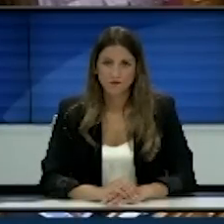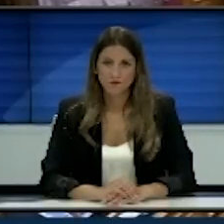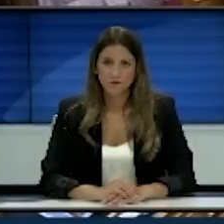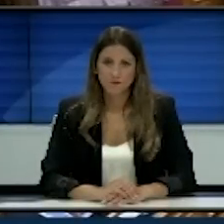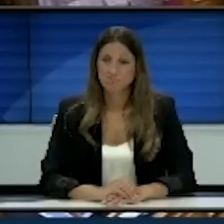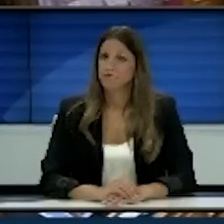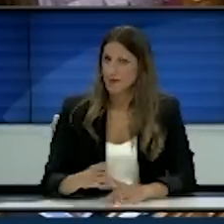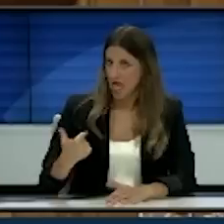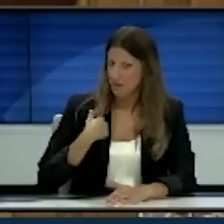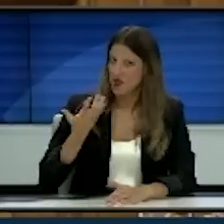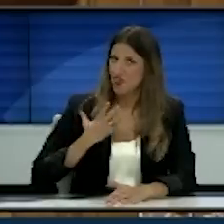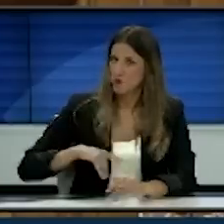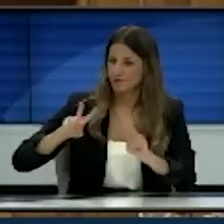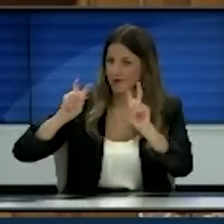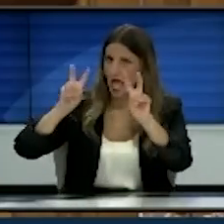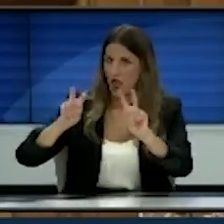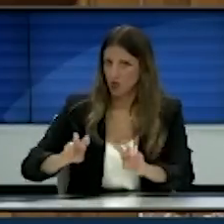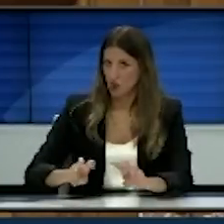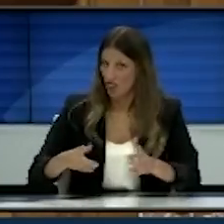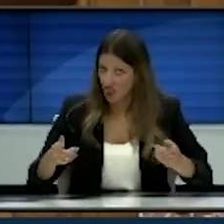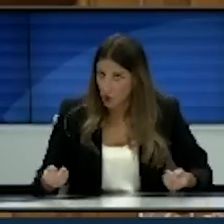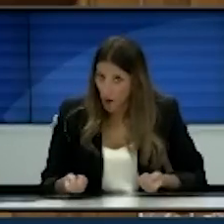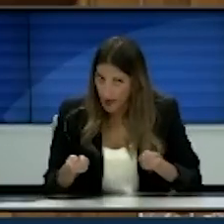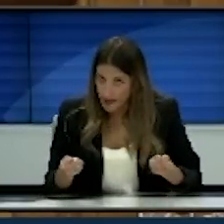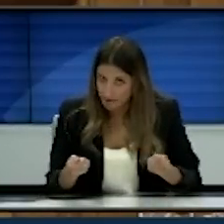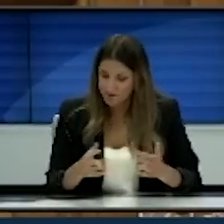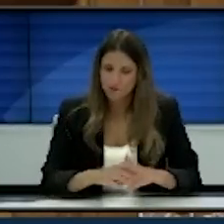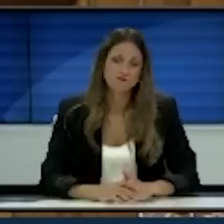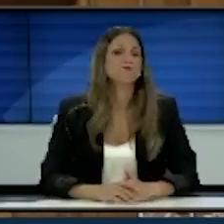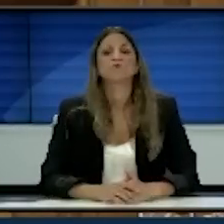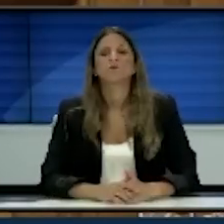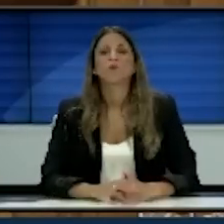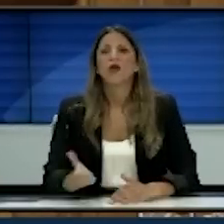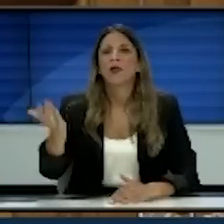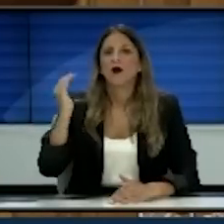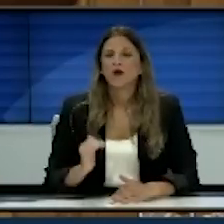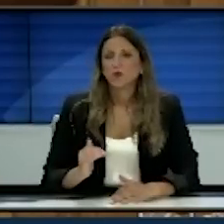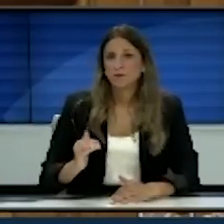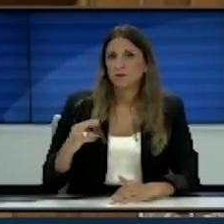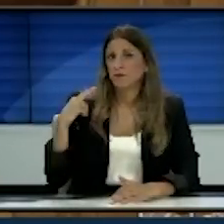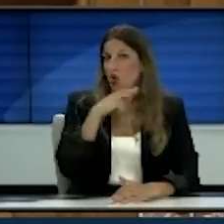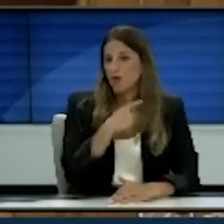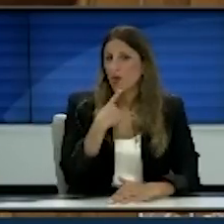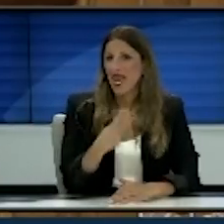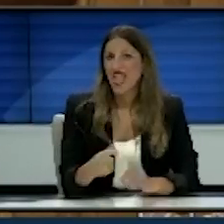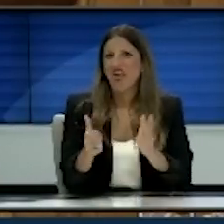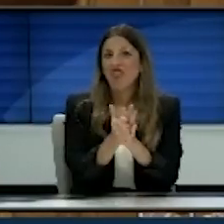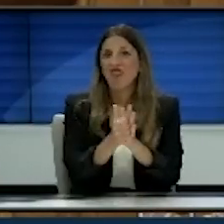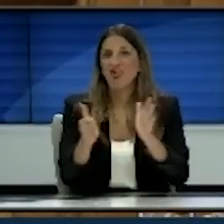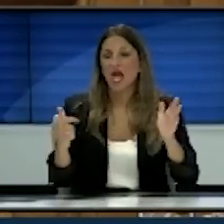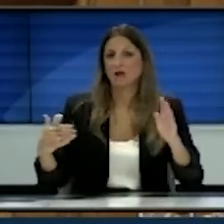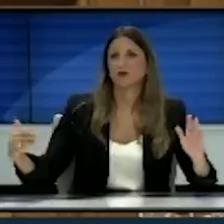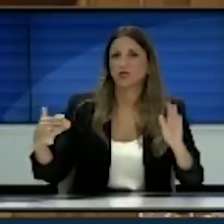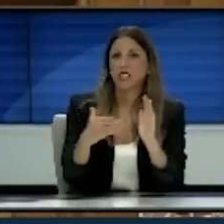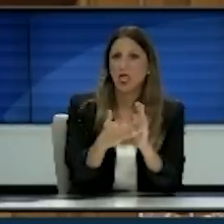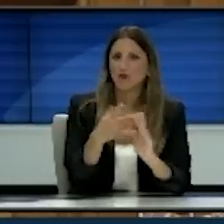θα είμαστε να το ελέγξουμε. Προβάλλεται ως επίτευγμα τους 16.000